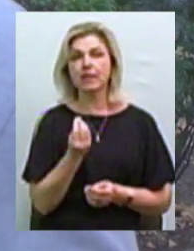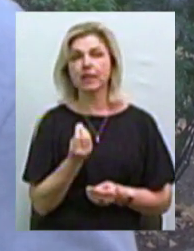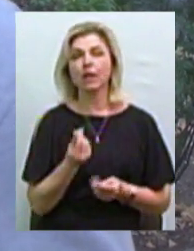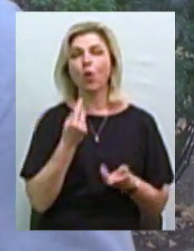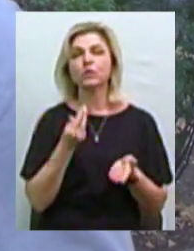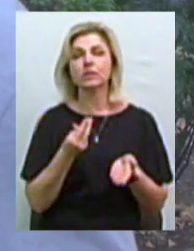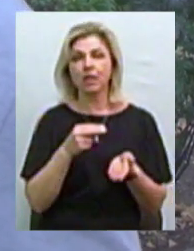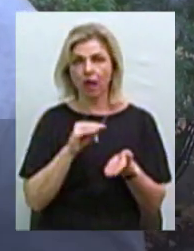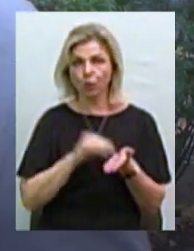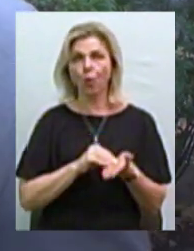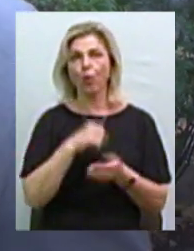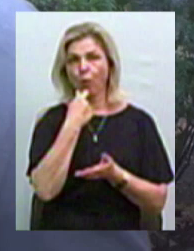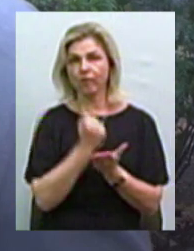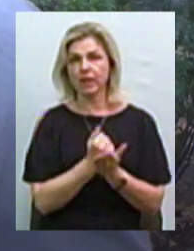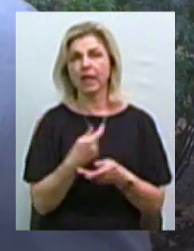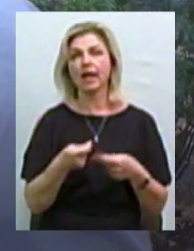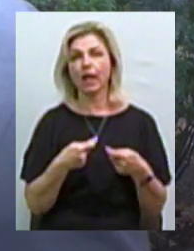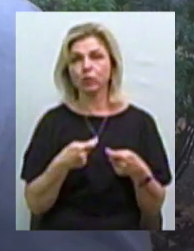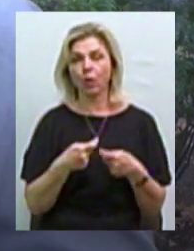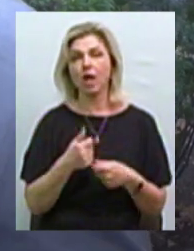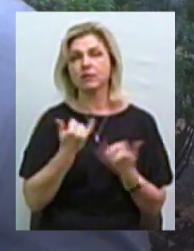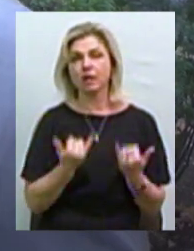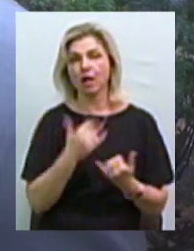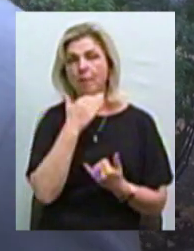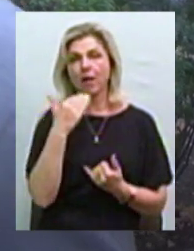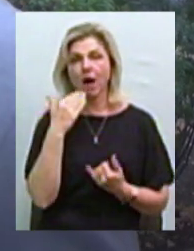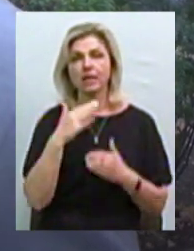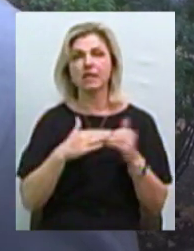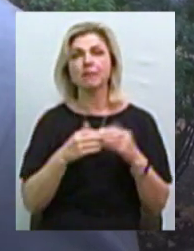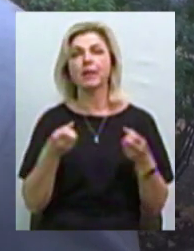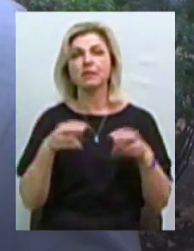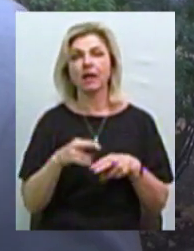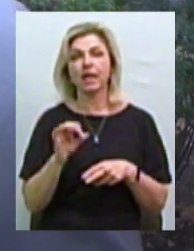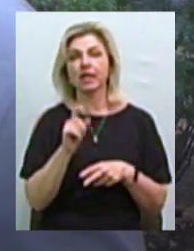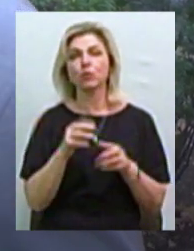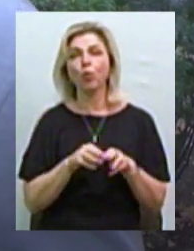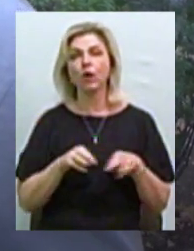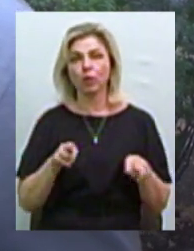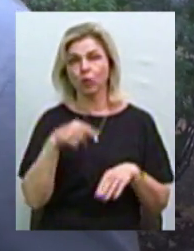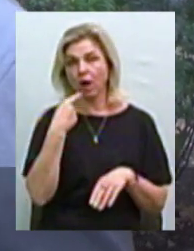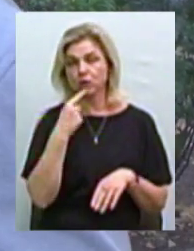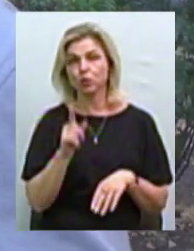встановить ринок. Зараз дуже багато фахівців з уряду кажуть, що у нас